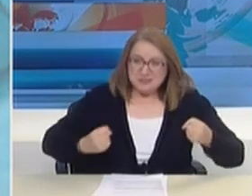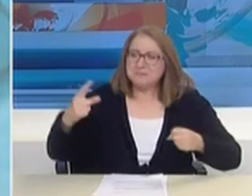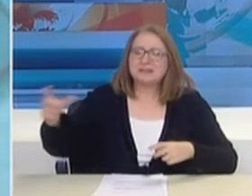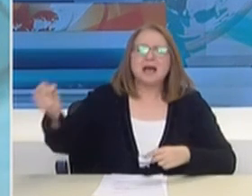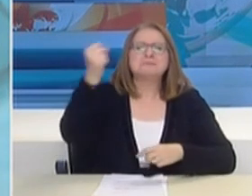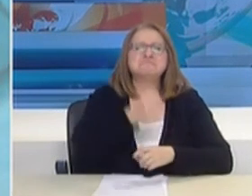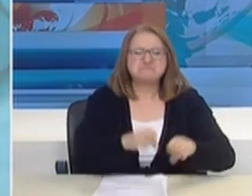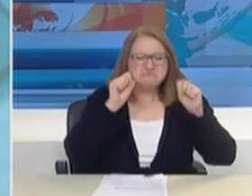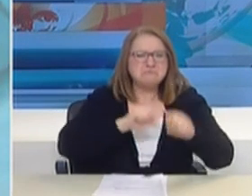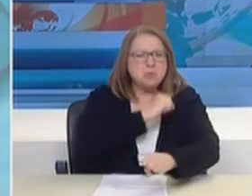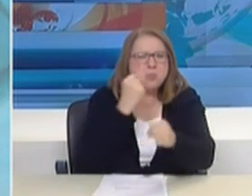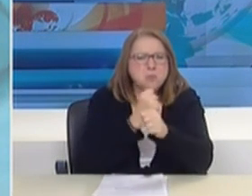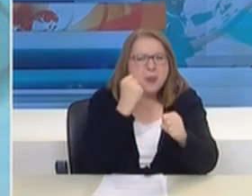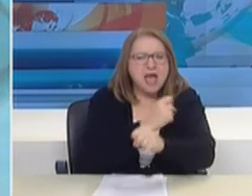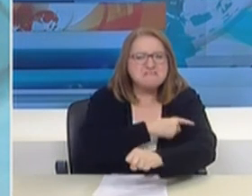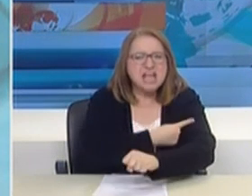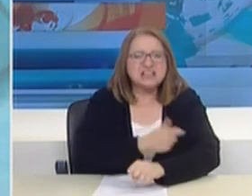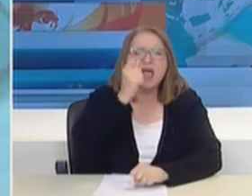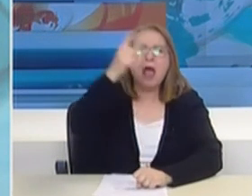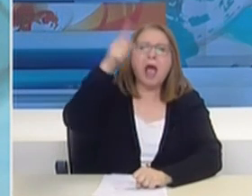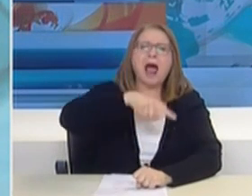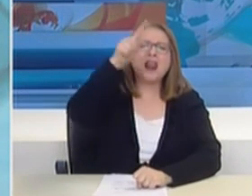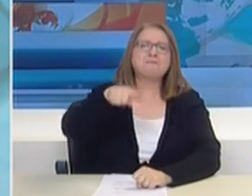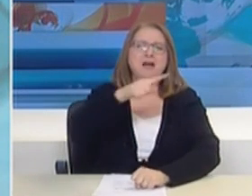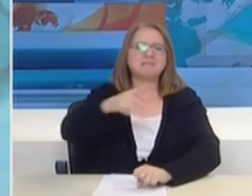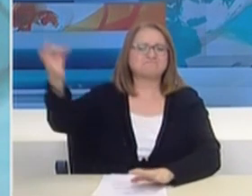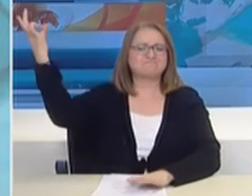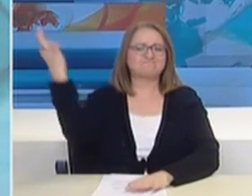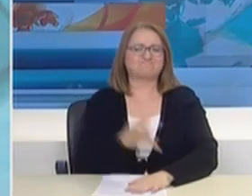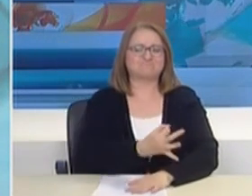κίνηση που κάνετε και μιλάτε ως πανεπιστημιακός δάσκαλος τώρα. Σαν δάσκαλος μιλάω και οι φοιτητές μου ξέρουν πόσο τους αγαπάω.